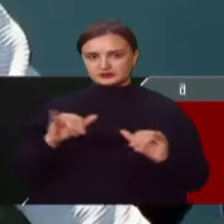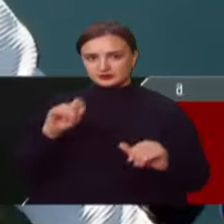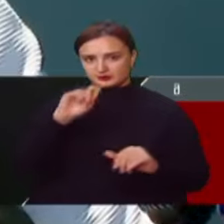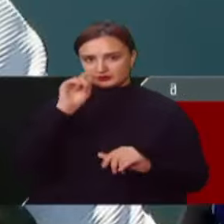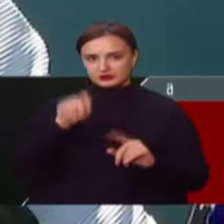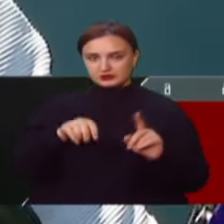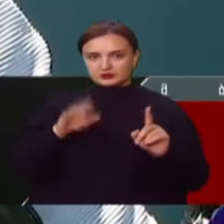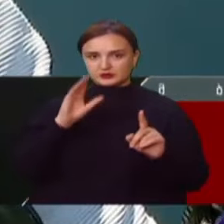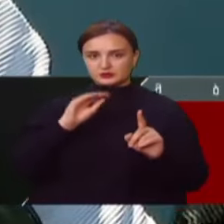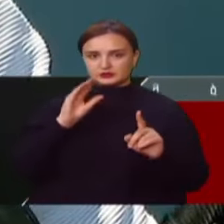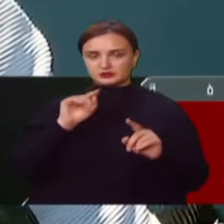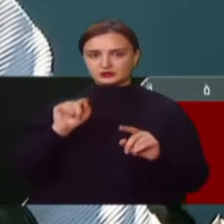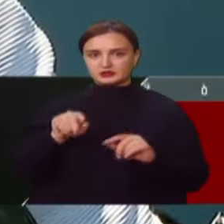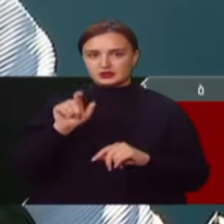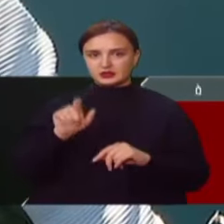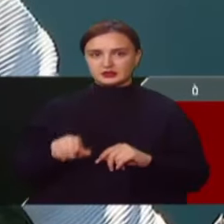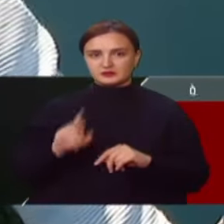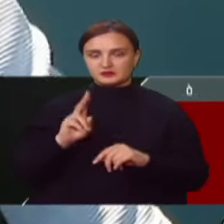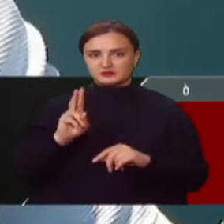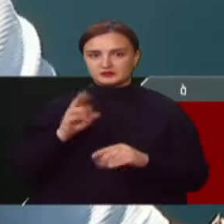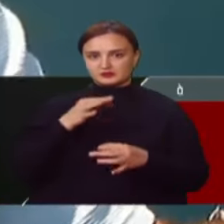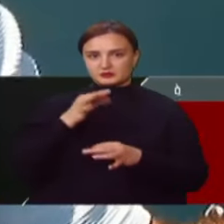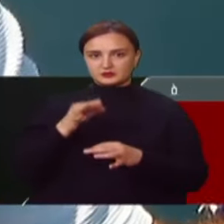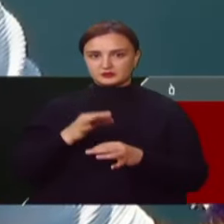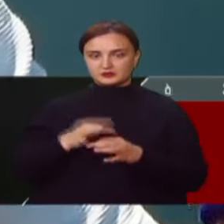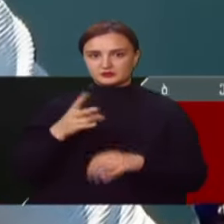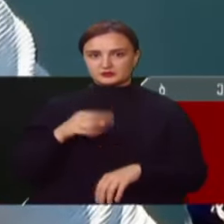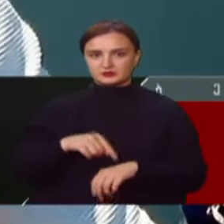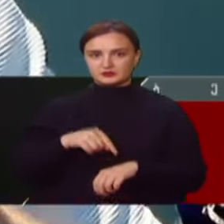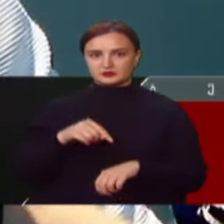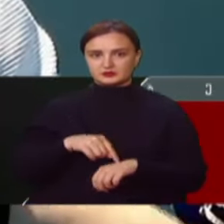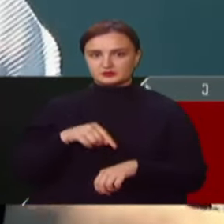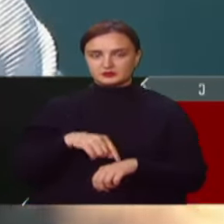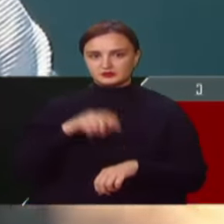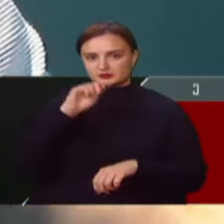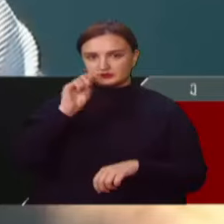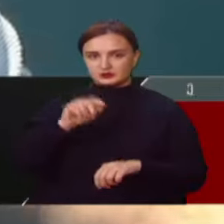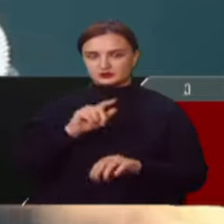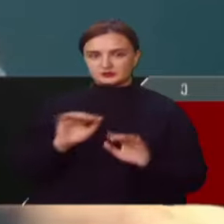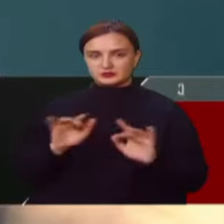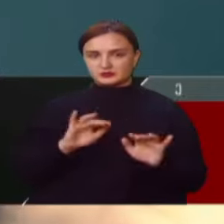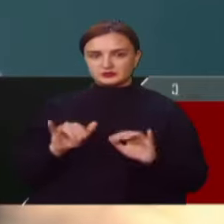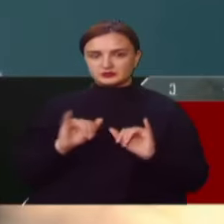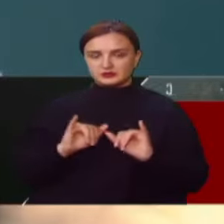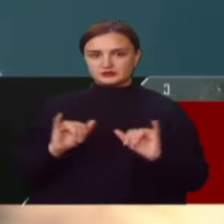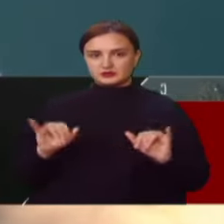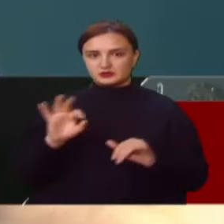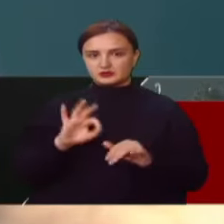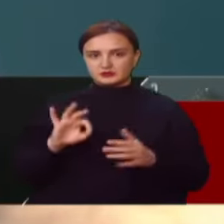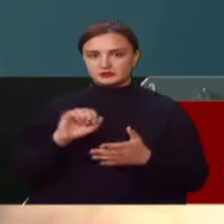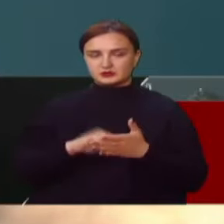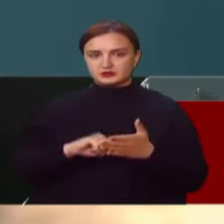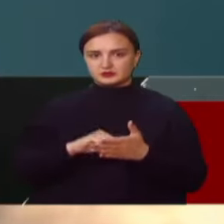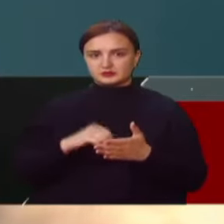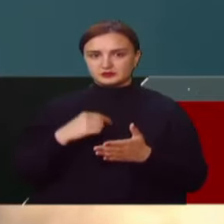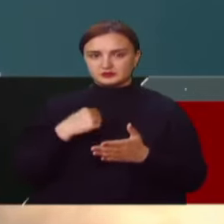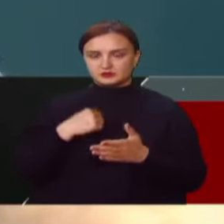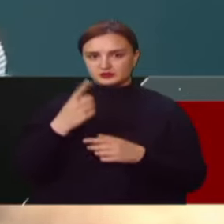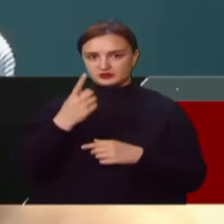უკრაინაში და როდესაც ის ადამიანები, რომლებიც პასუხისმგებლობას უნდა გრძნობდნენ უკრაინაში ამ პროცესების განვითარების გამო, ჩვენ